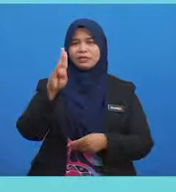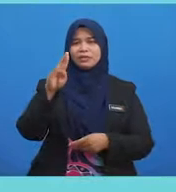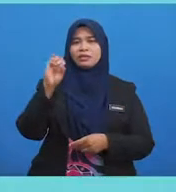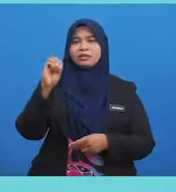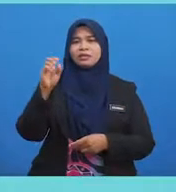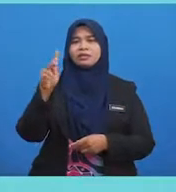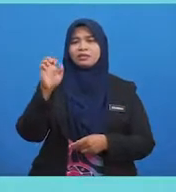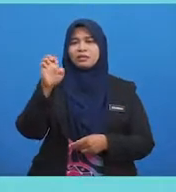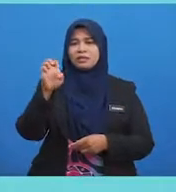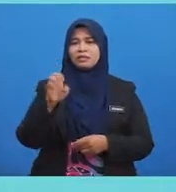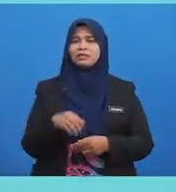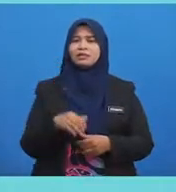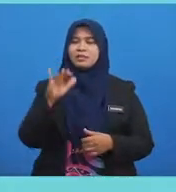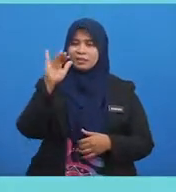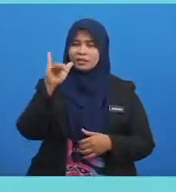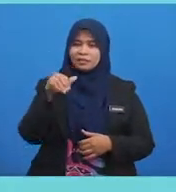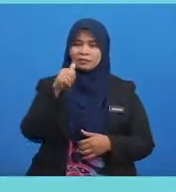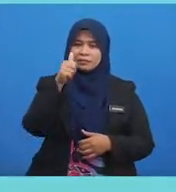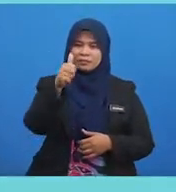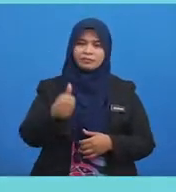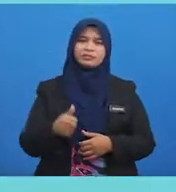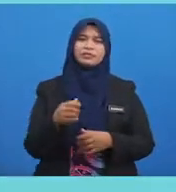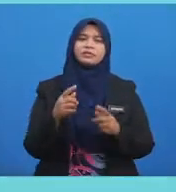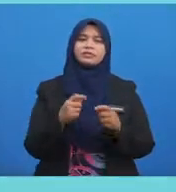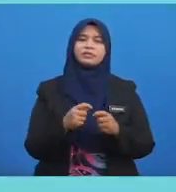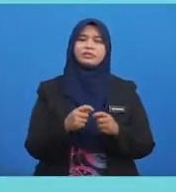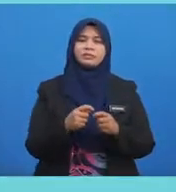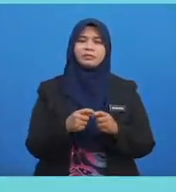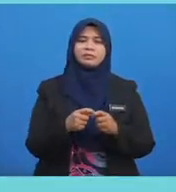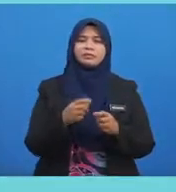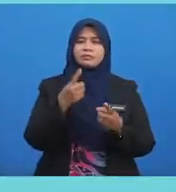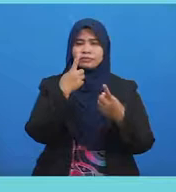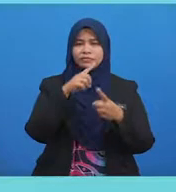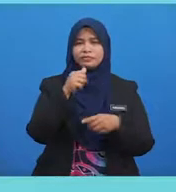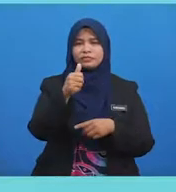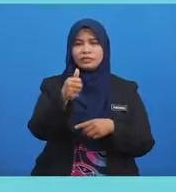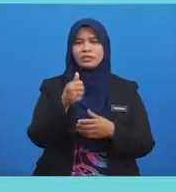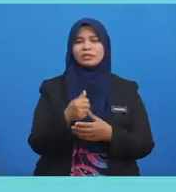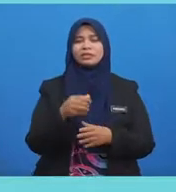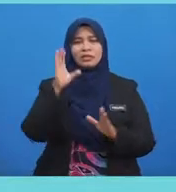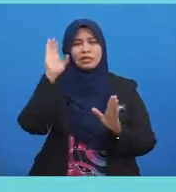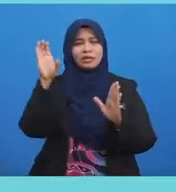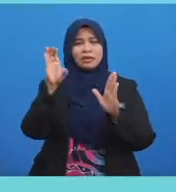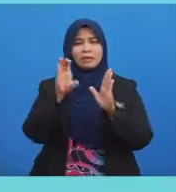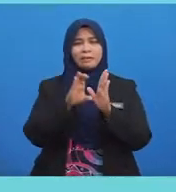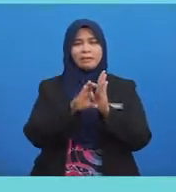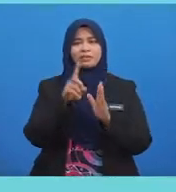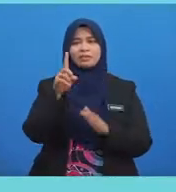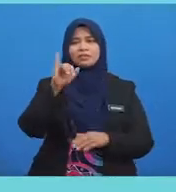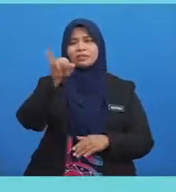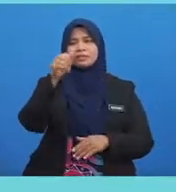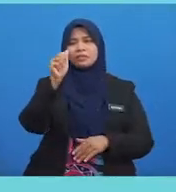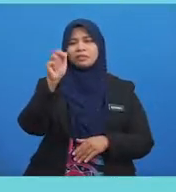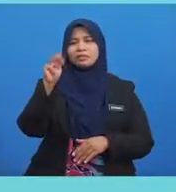Ya, murid-murid, bagus. Tepat sekali jawapan kamu. Gambar pertama ialah James